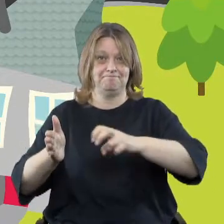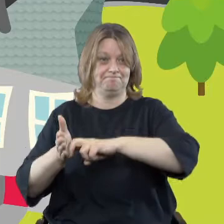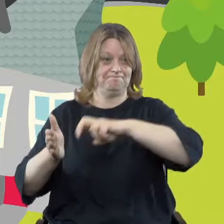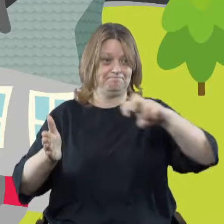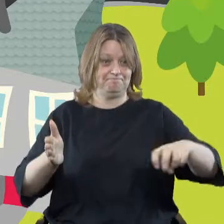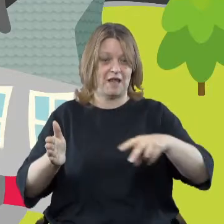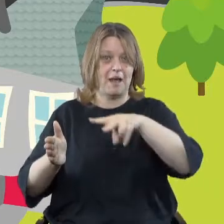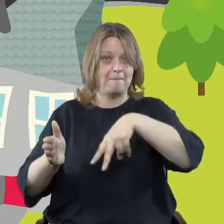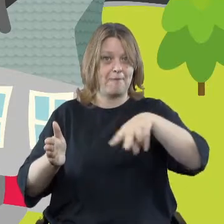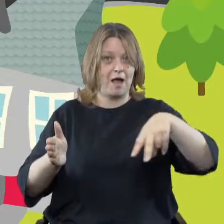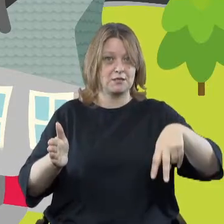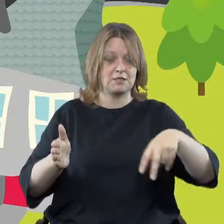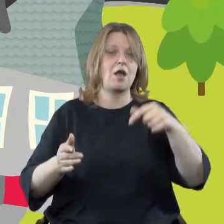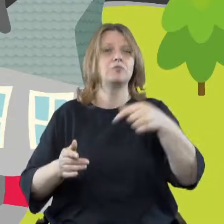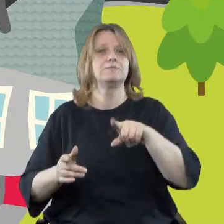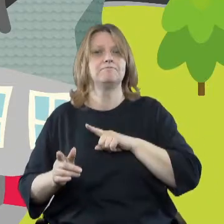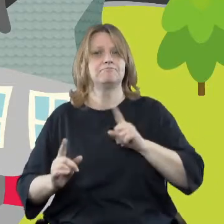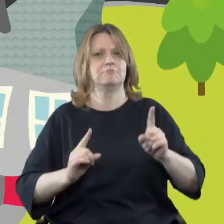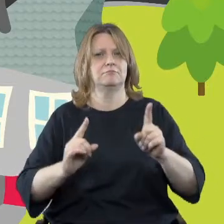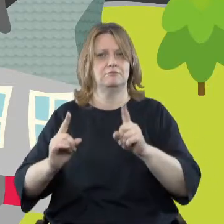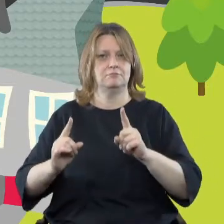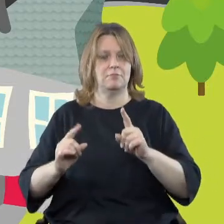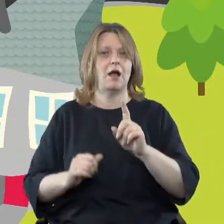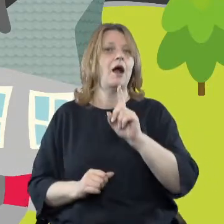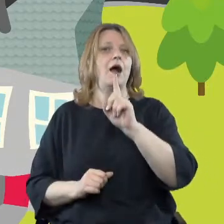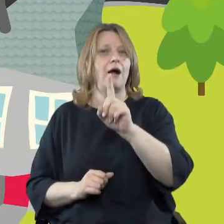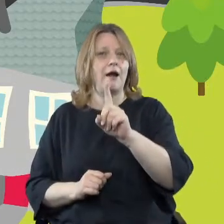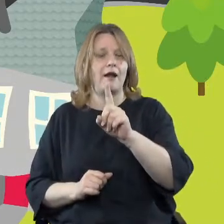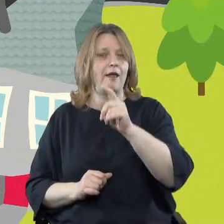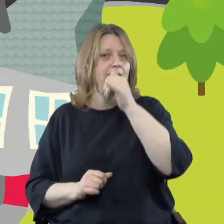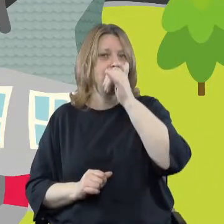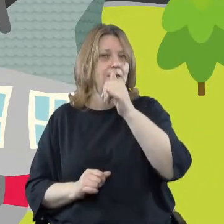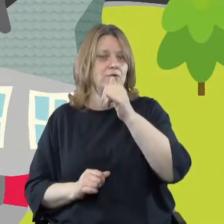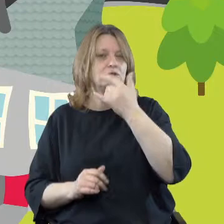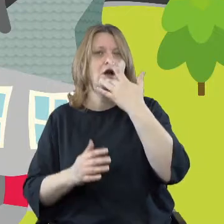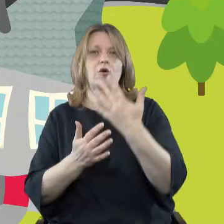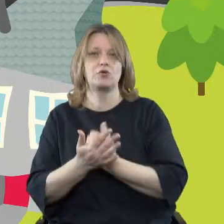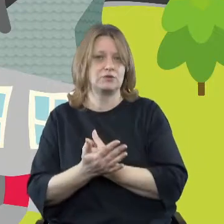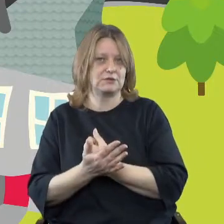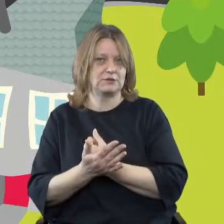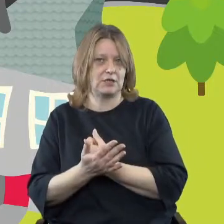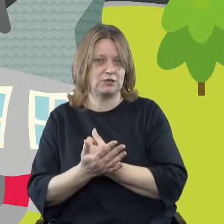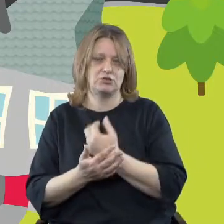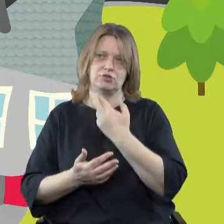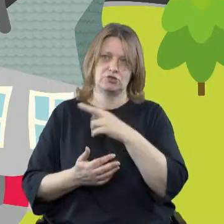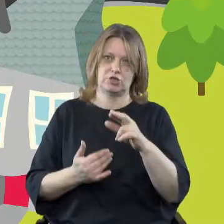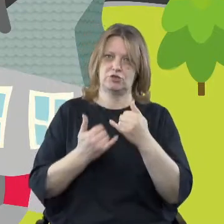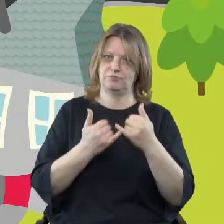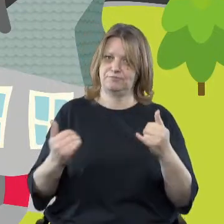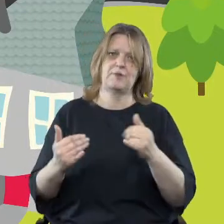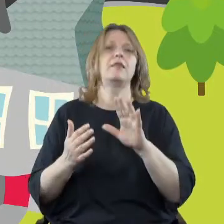musicie zachować szczególną ostrożność, ale nie możecie też używać pewnych rzeczy.